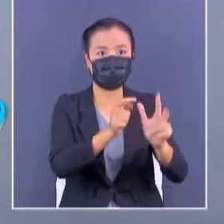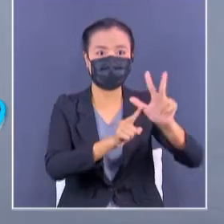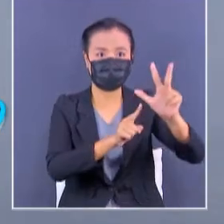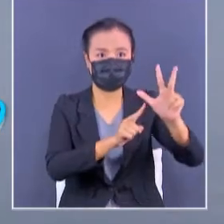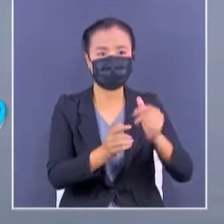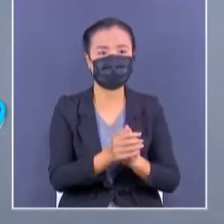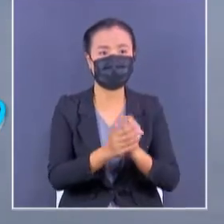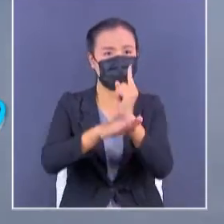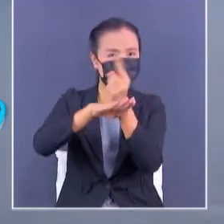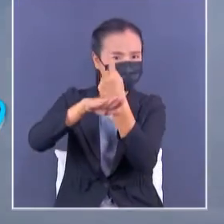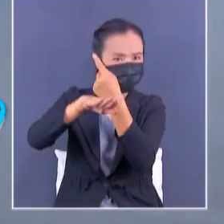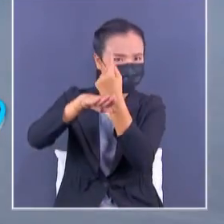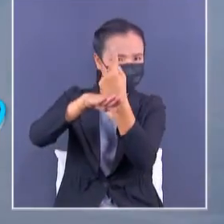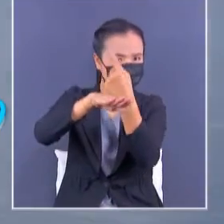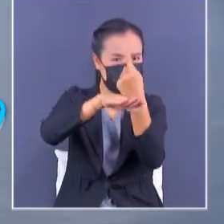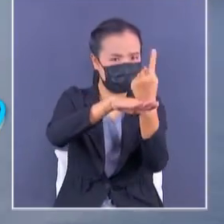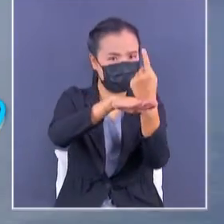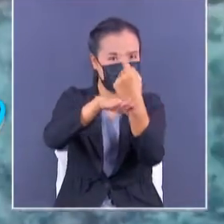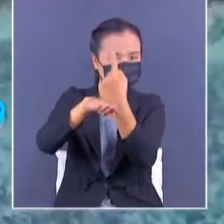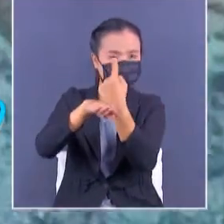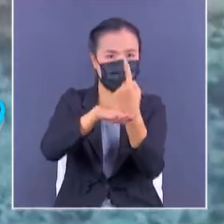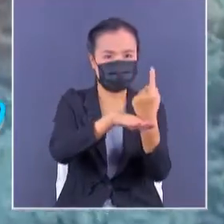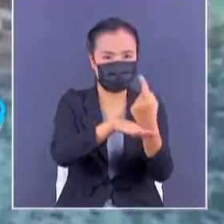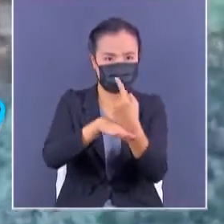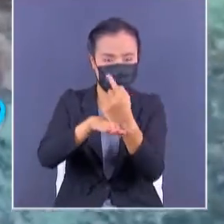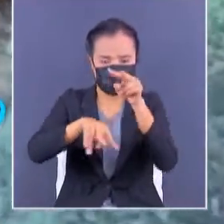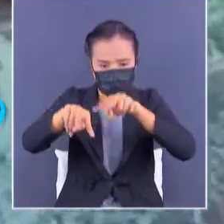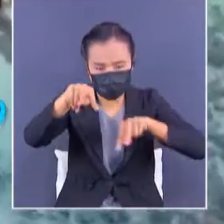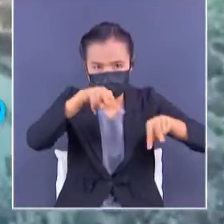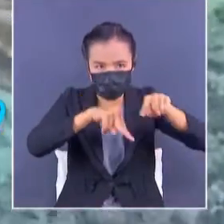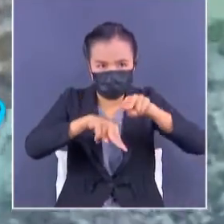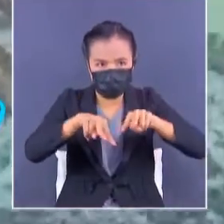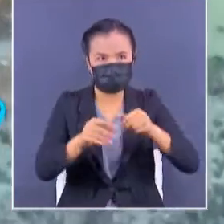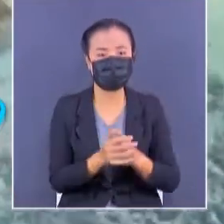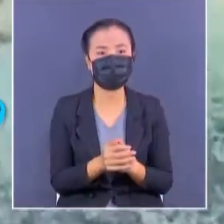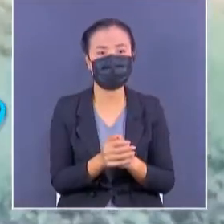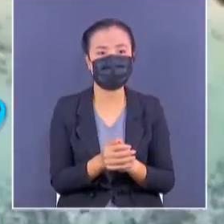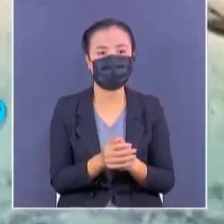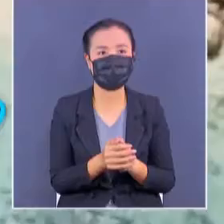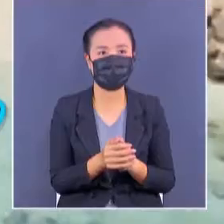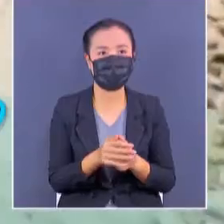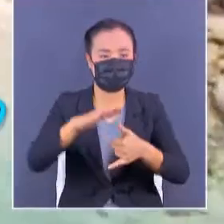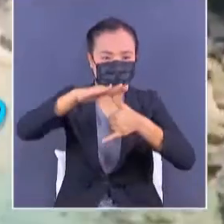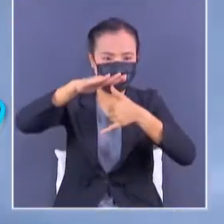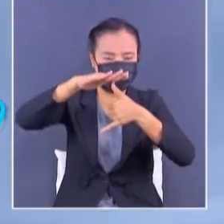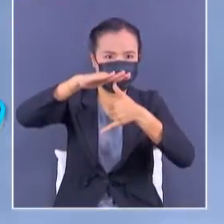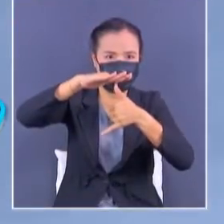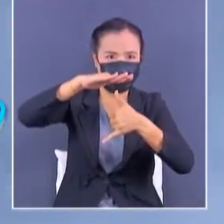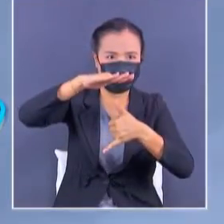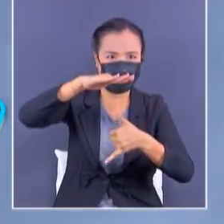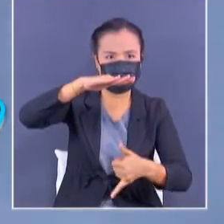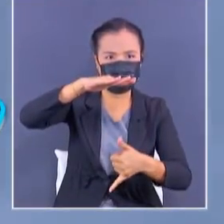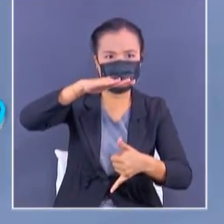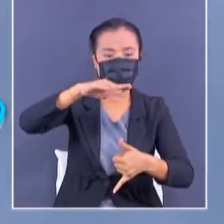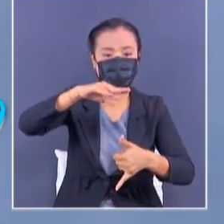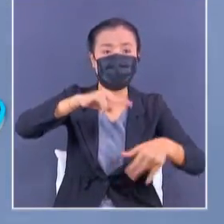ท่านก็เคลื่อนเฮลิคอปเตอร์เลยค่ะบินตรวจการสถานการณ์ทางอากาศแล้วปล่อยชุดปฏิบัติการออกตรวจในพื้นที่เขตอุทย